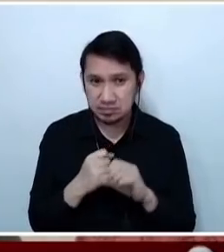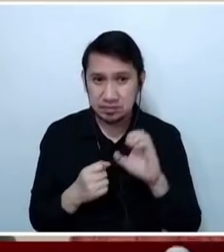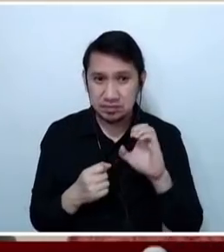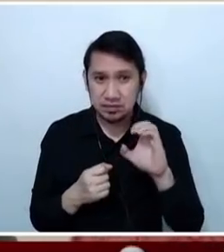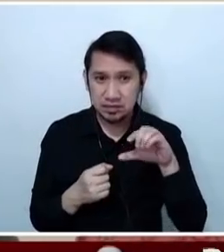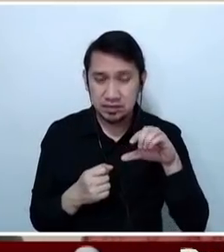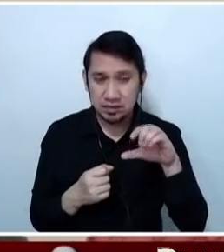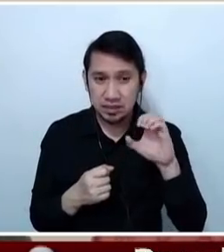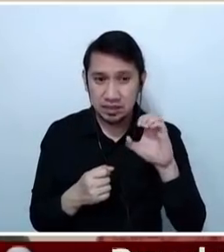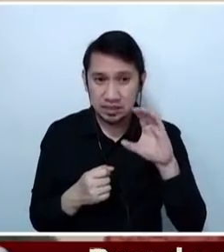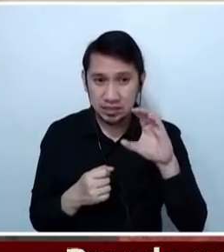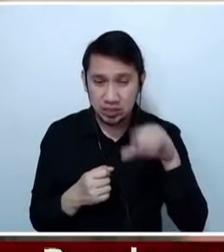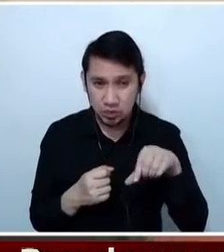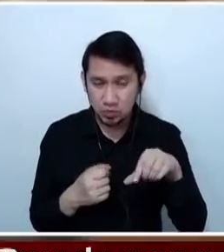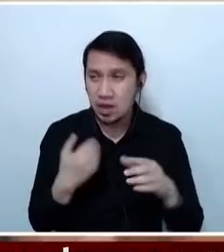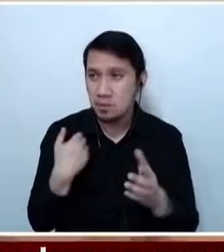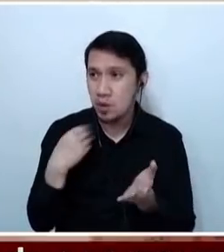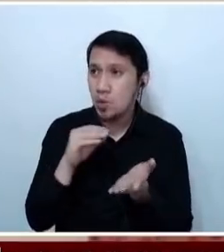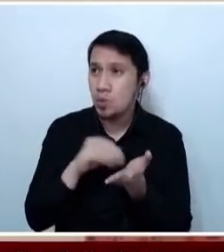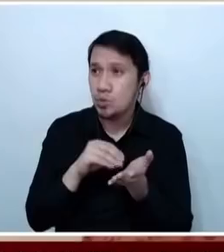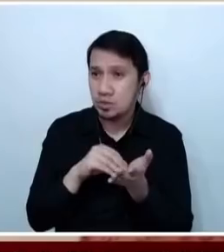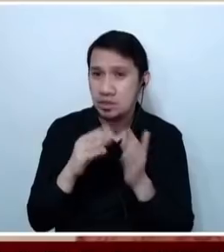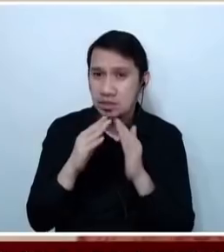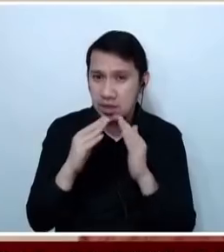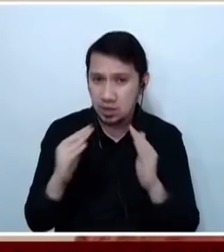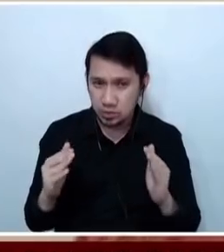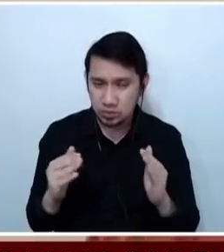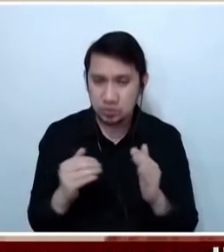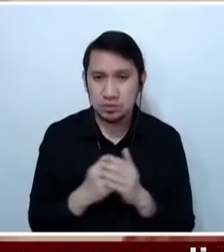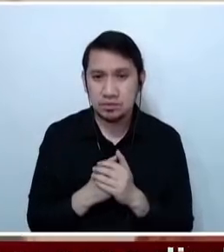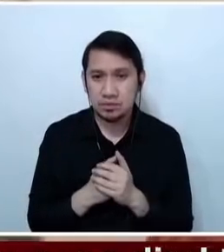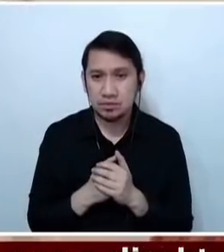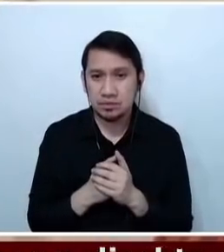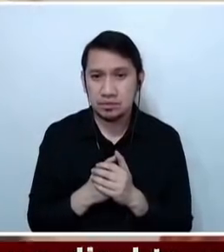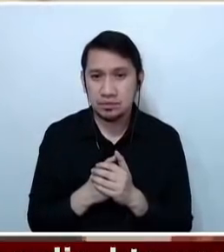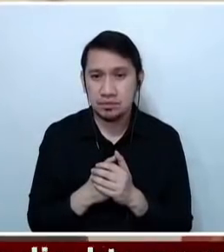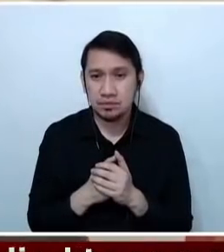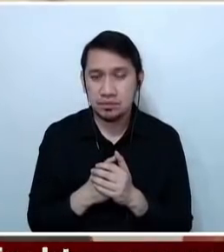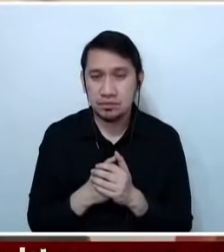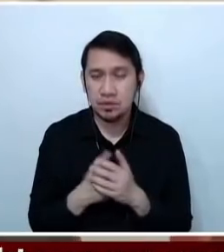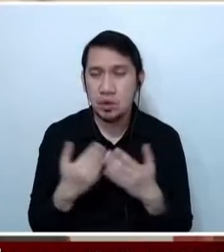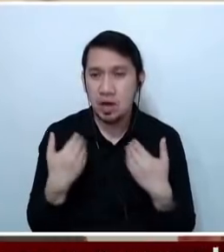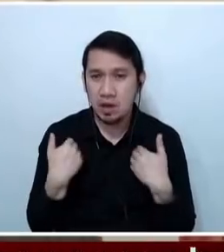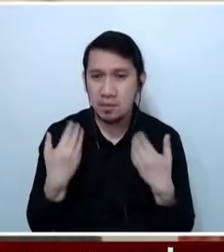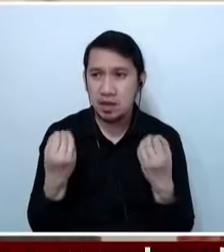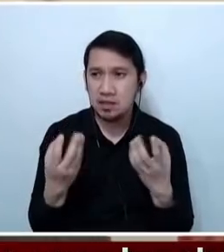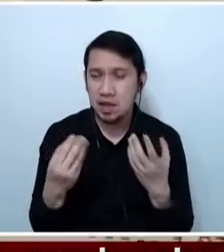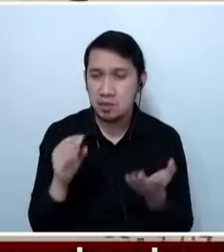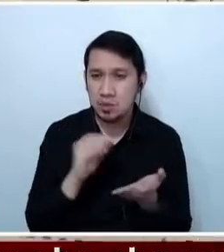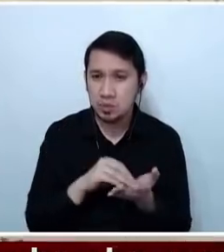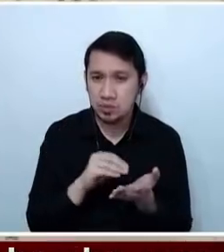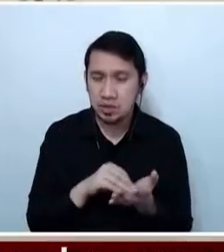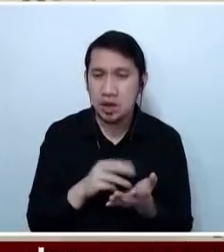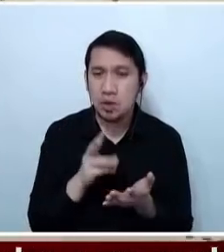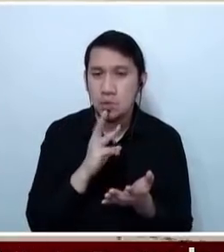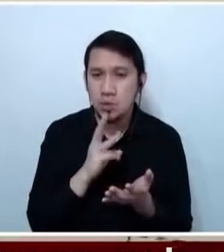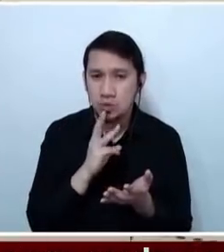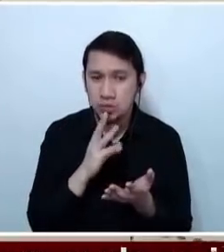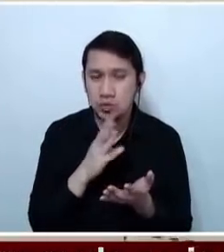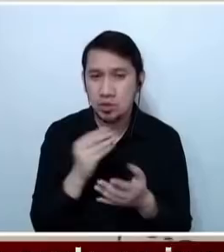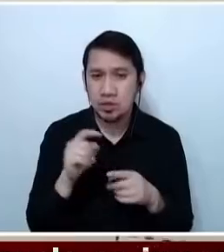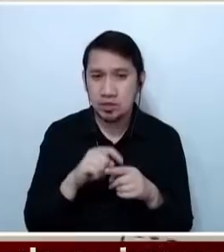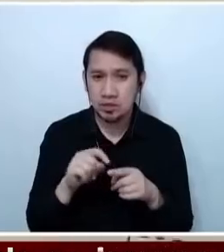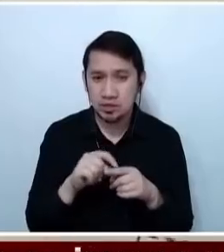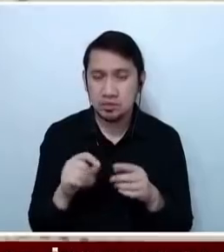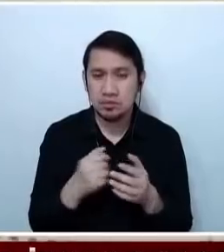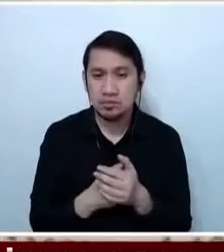nagkautang ako sa bahay so nagpanibago na naman. Kaya nagkanda baon-baon, kuryente, tubig. Ang nagawa namin kasi pandemic